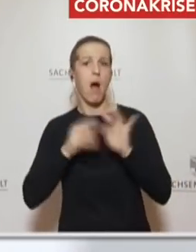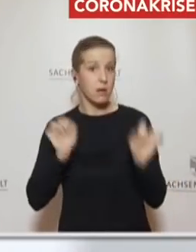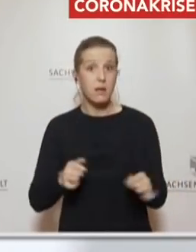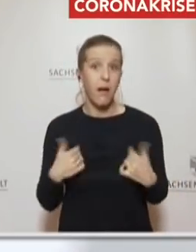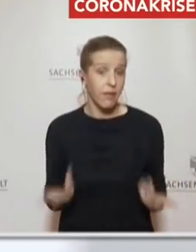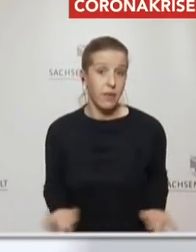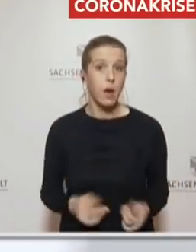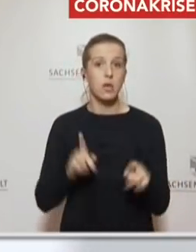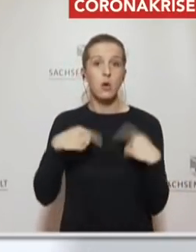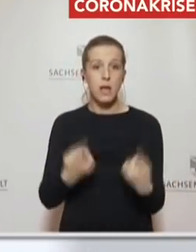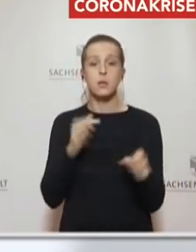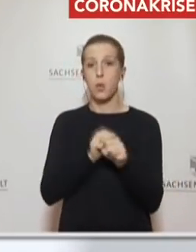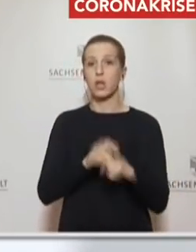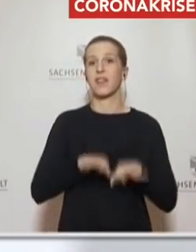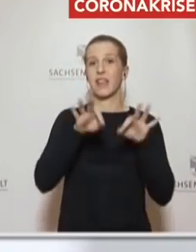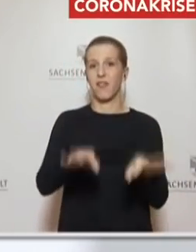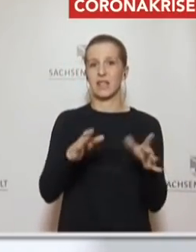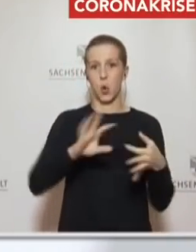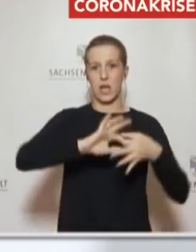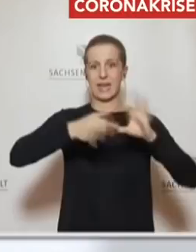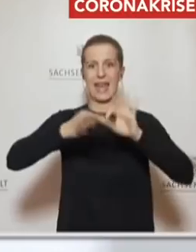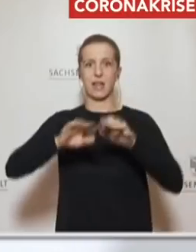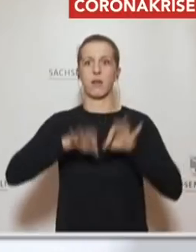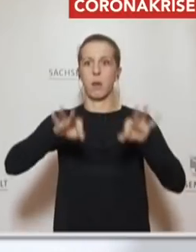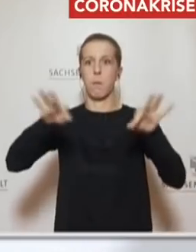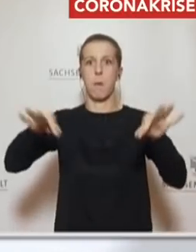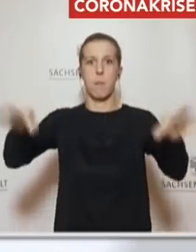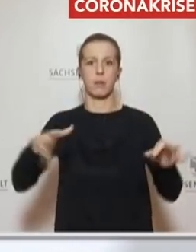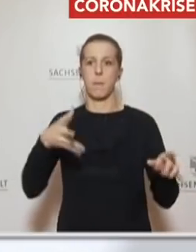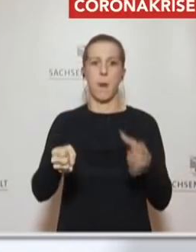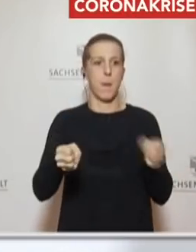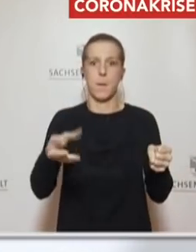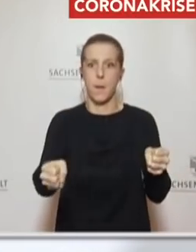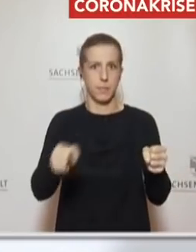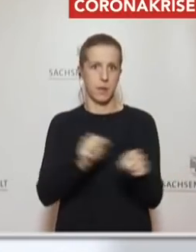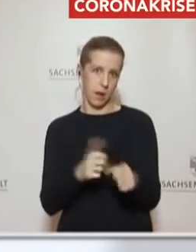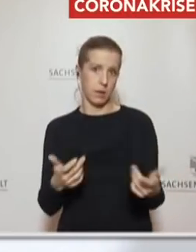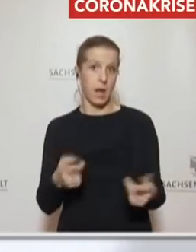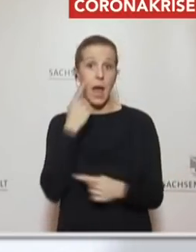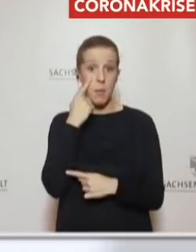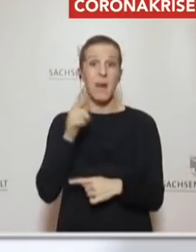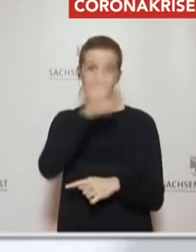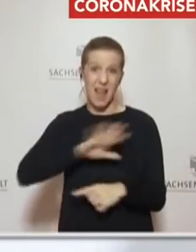diese Infektionsketten unterbrechen und demzufolge die Inzidenzen, die im Lande jetzt im Durchschnitt über 100 sind,